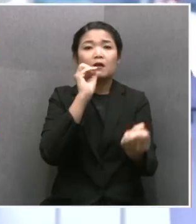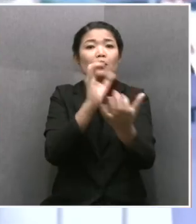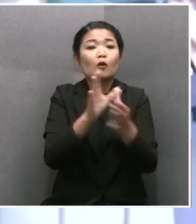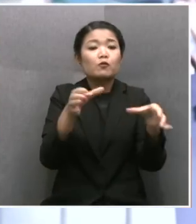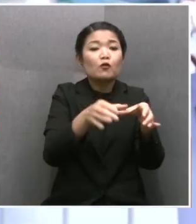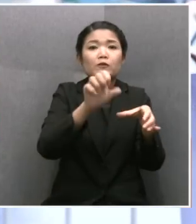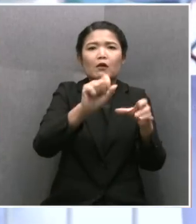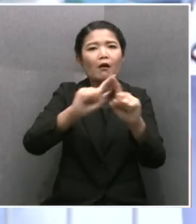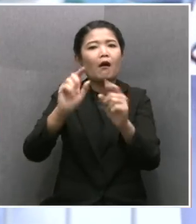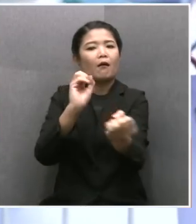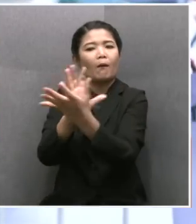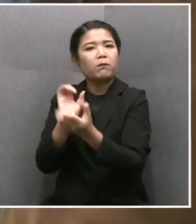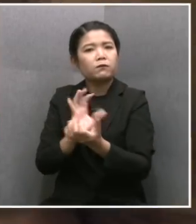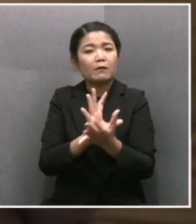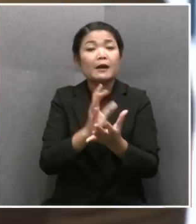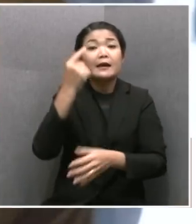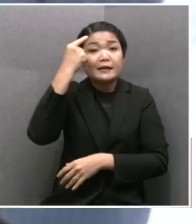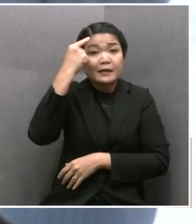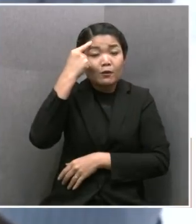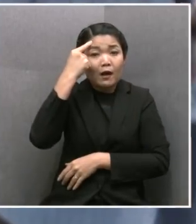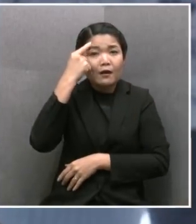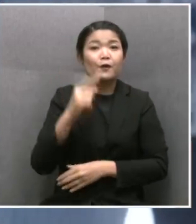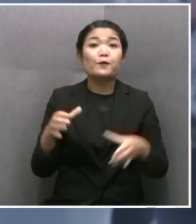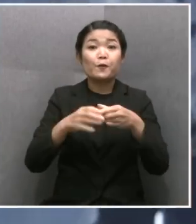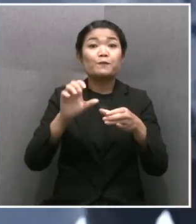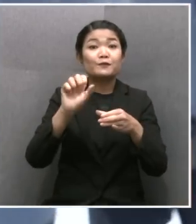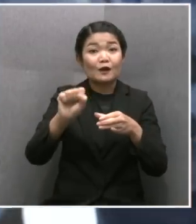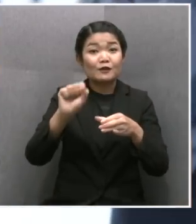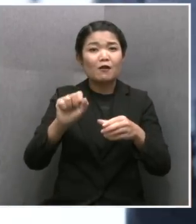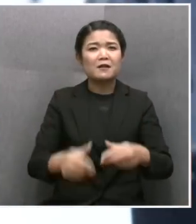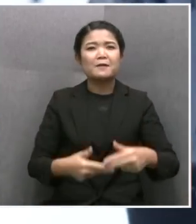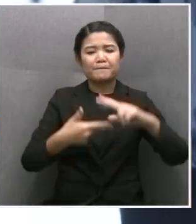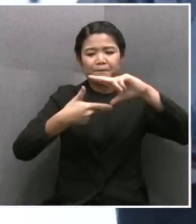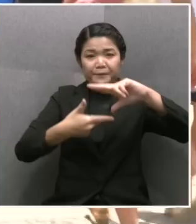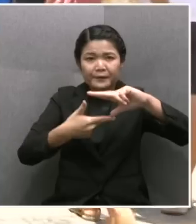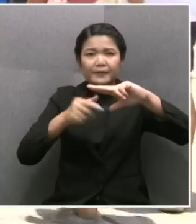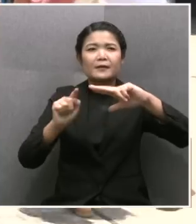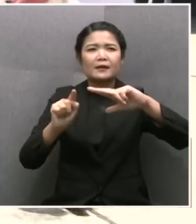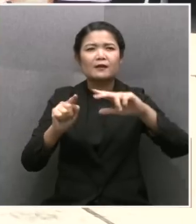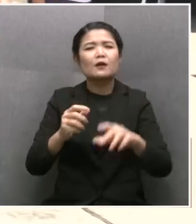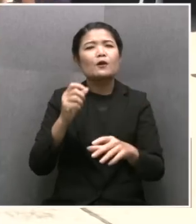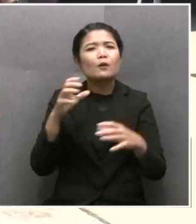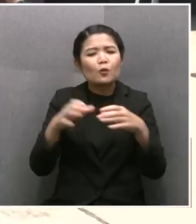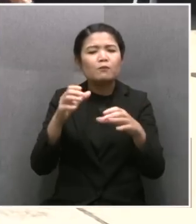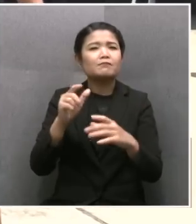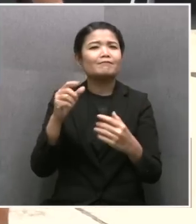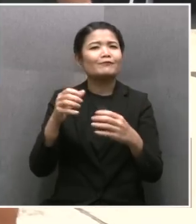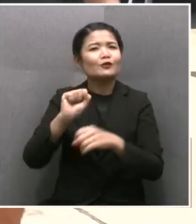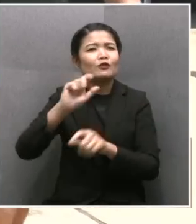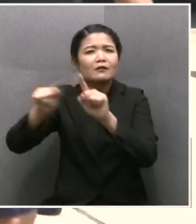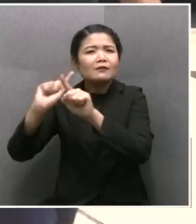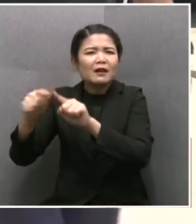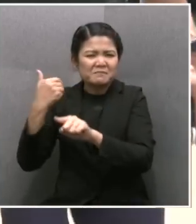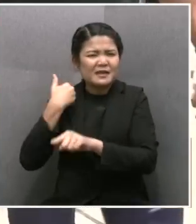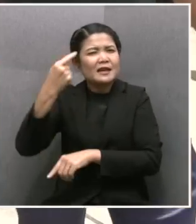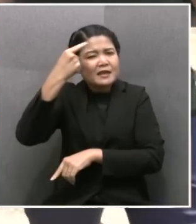การเมืองที่คาดว่าพรรคพลังประชารัฐพรรคเพื่อชาติไทยพรรคพลังและพรรคแรงงานสร้างชาติจะได้สส